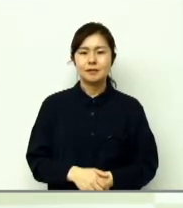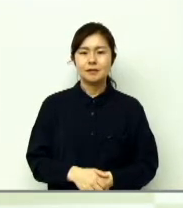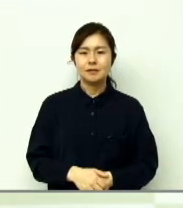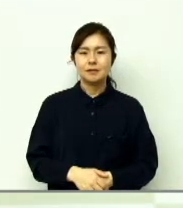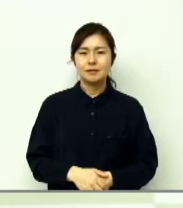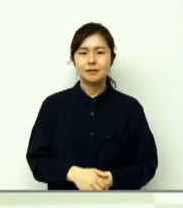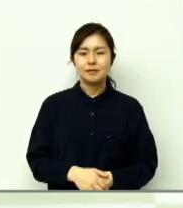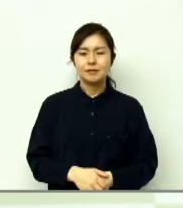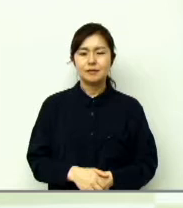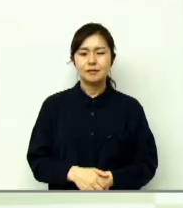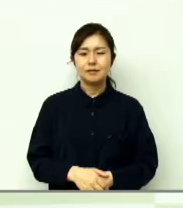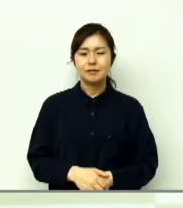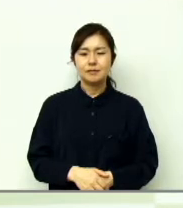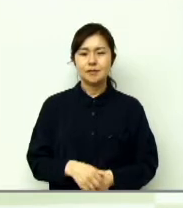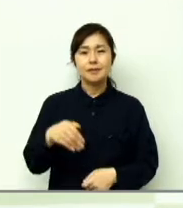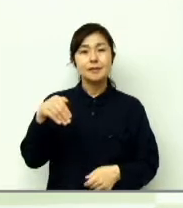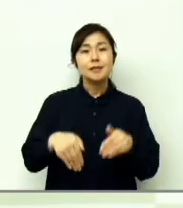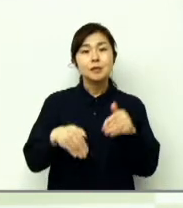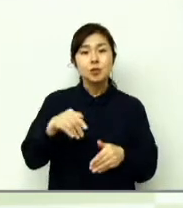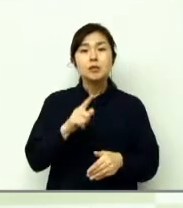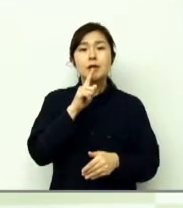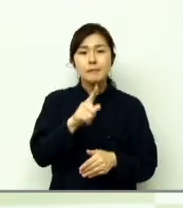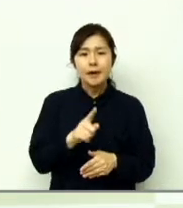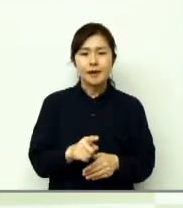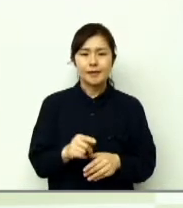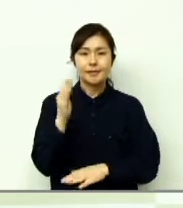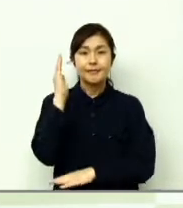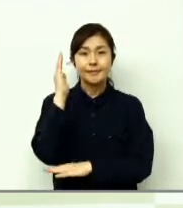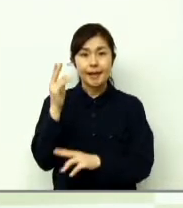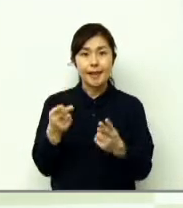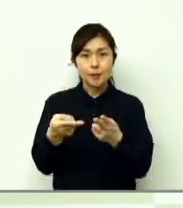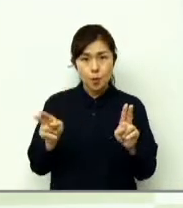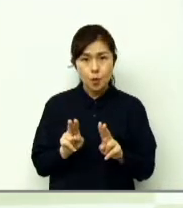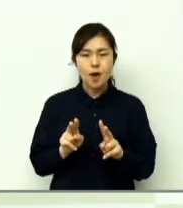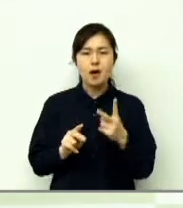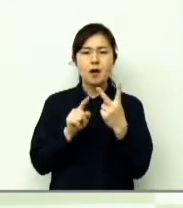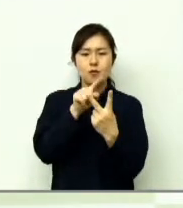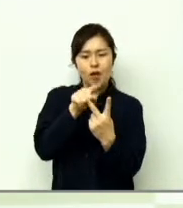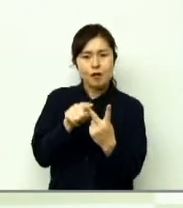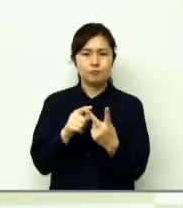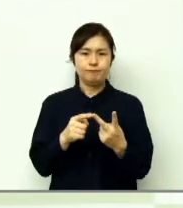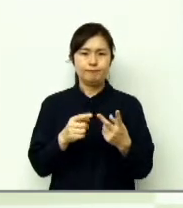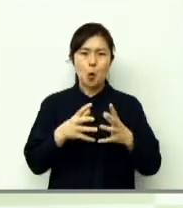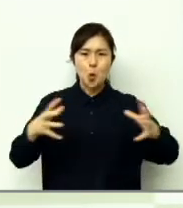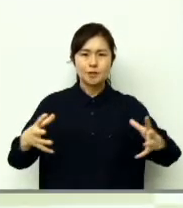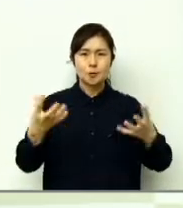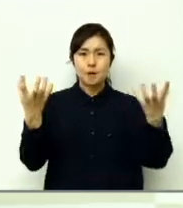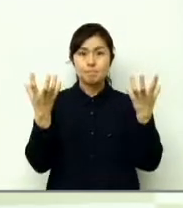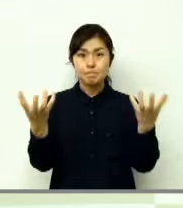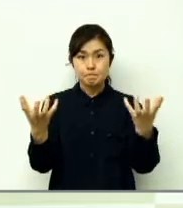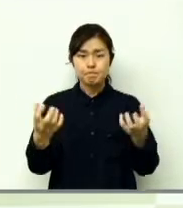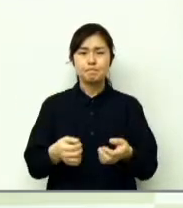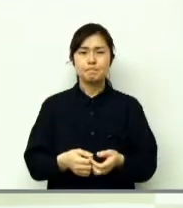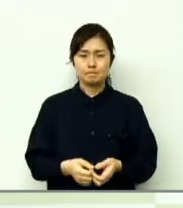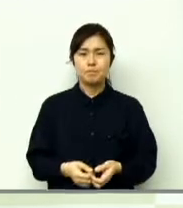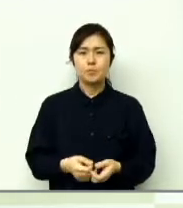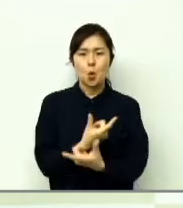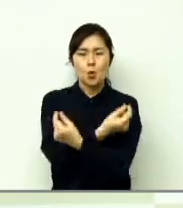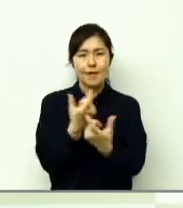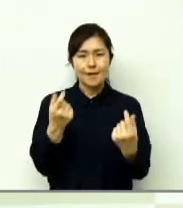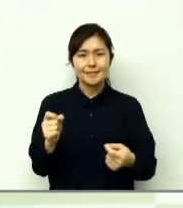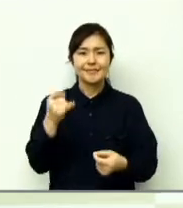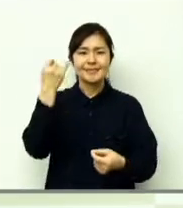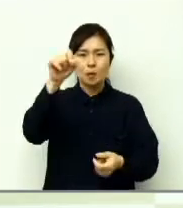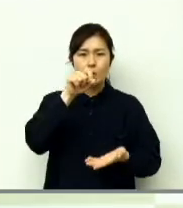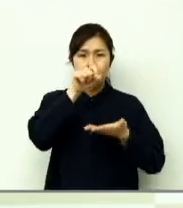そうした大きな政治の塊同士がですね、しっかりと政策を提言してもらって、国民にその選択